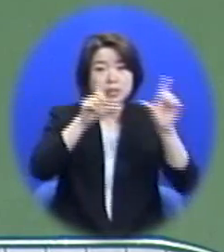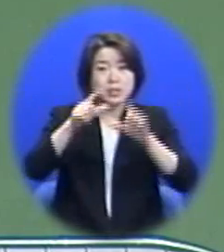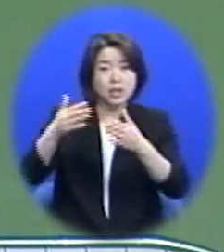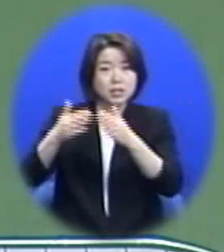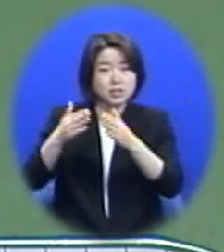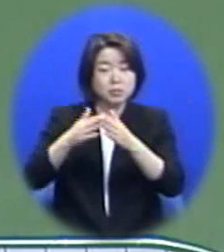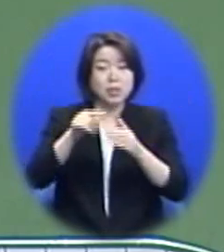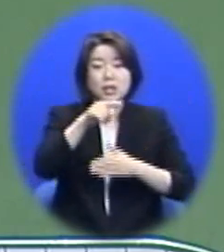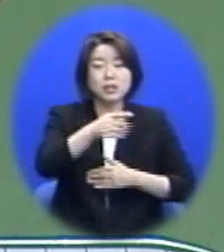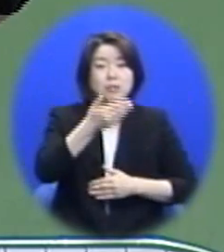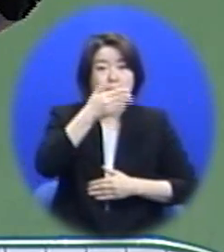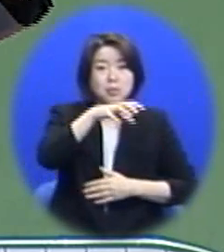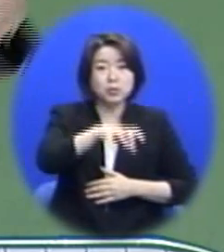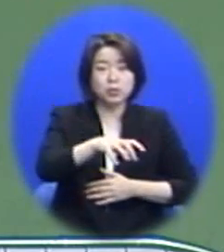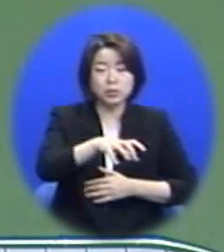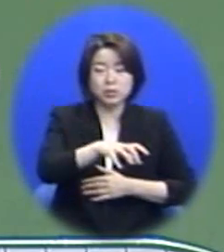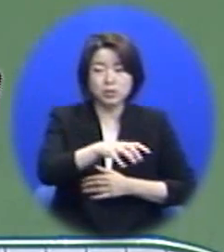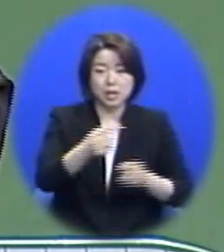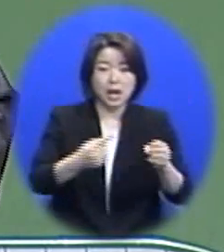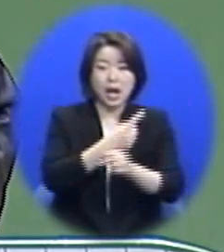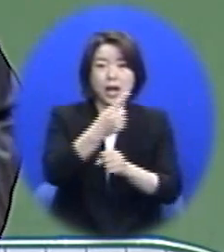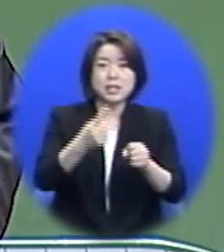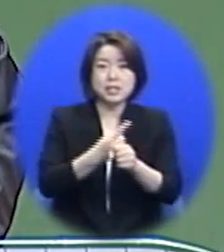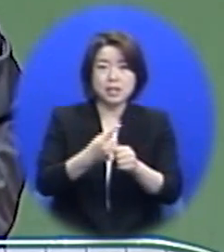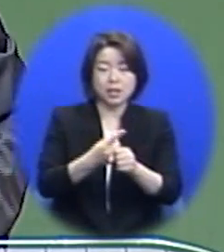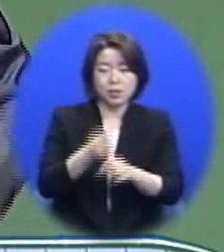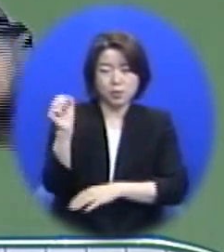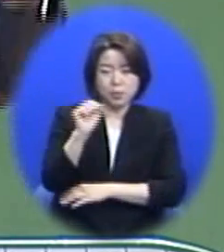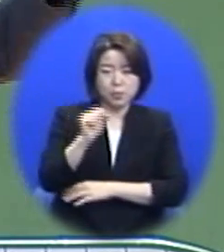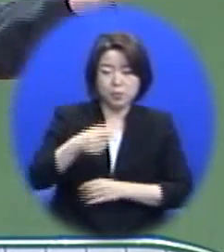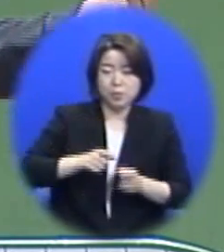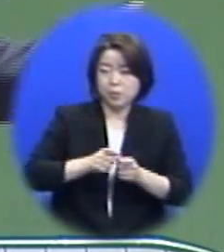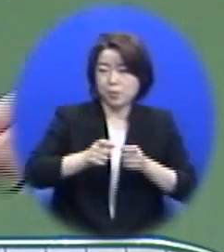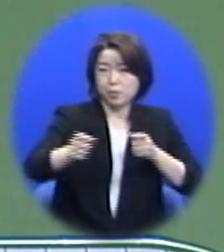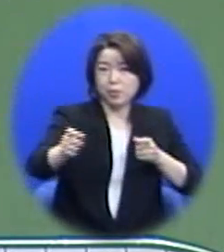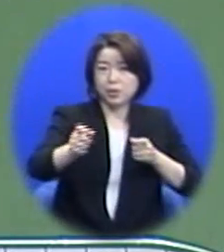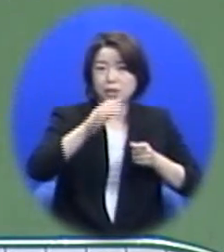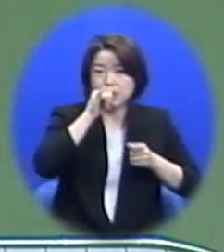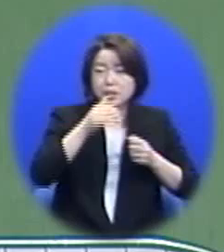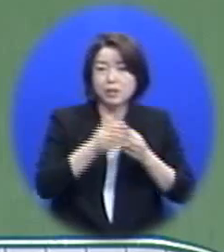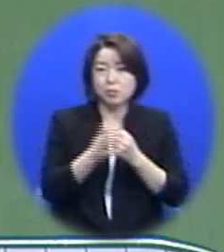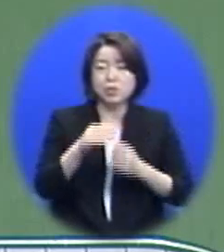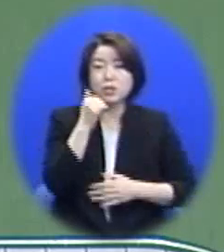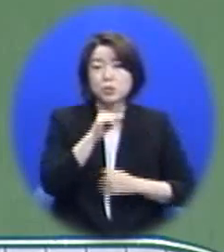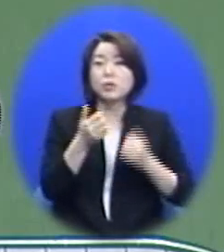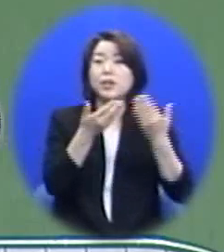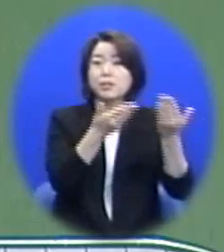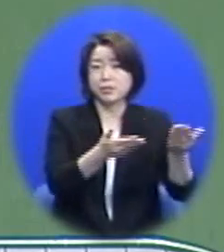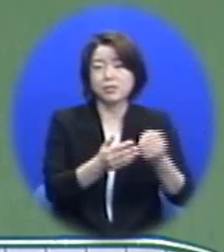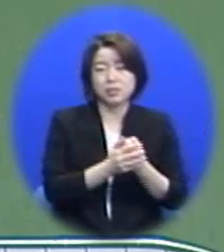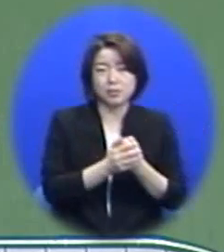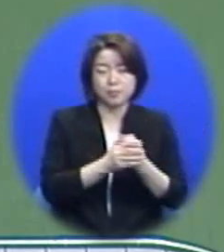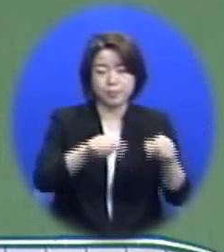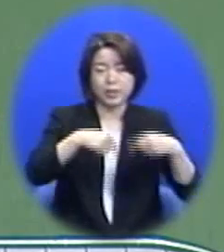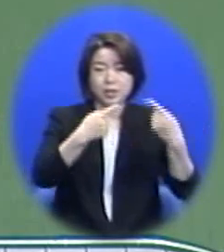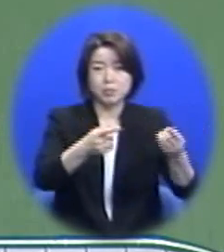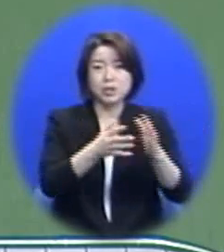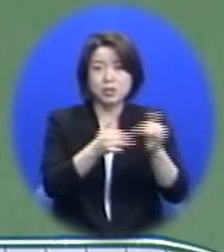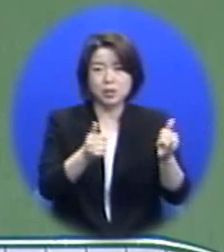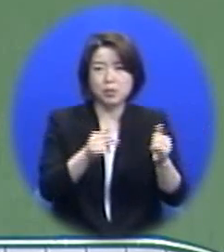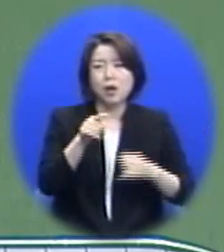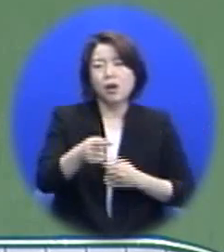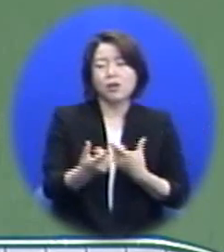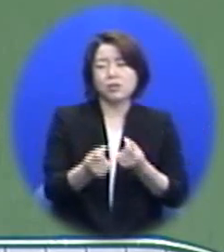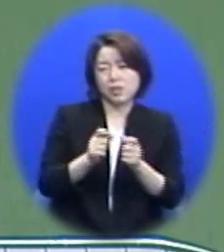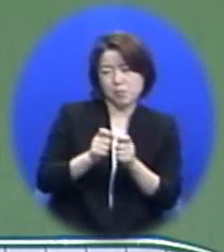그 식당까지 한 한시간 정도 걸리는 거리에 있었기 때문에 그렇게 소개를 드렸습니다 참석하신 분들이 다 그렇게 먼